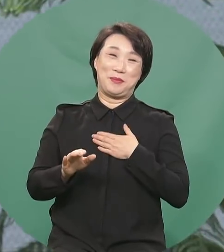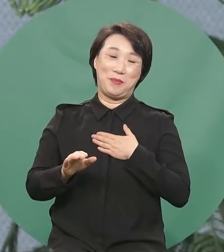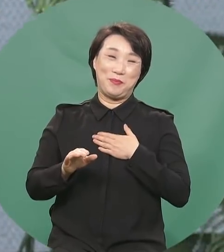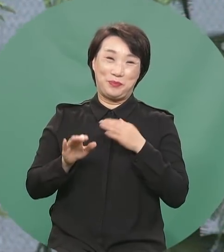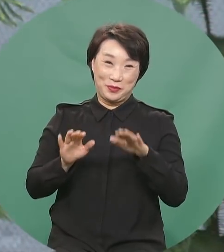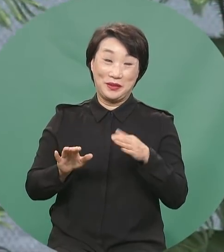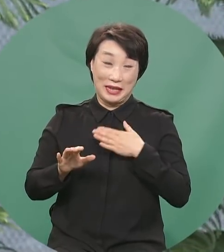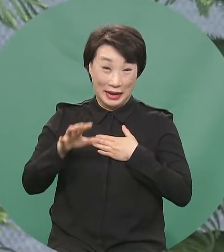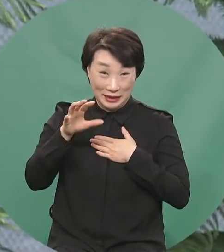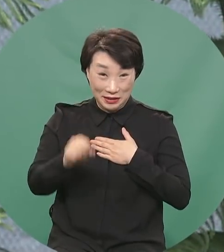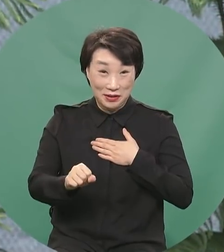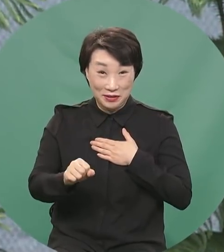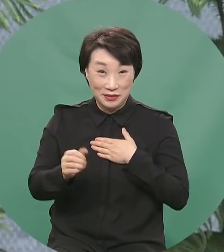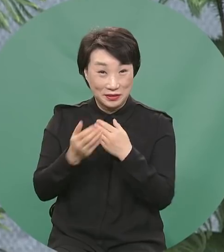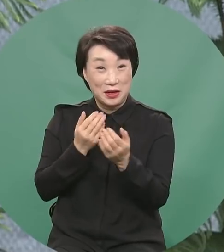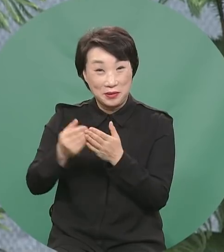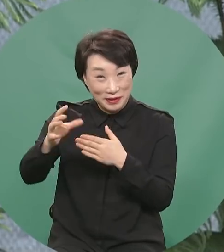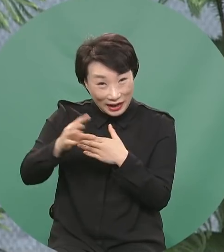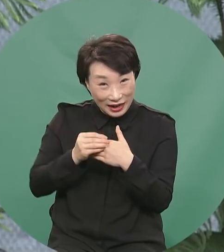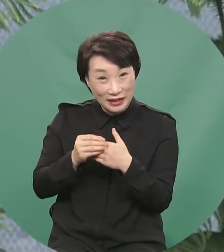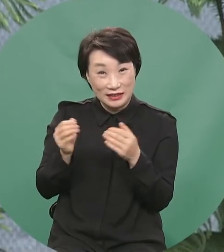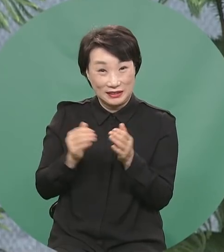오늘 이루어지기를